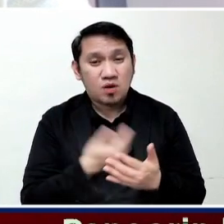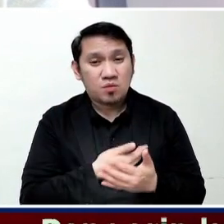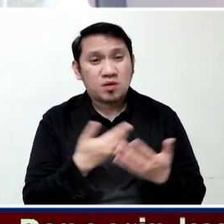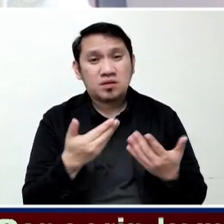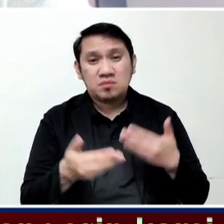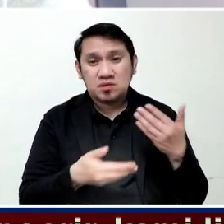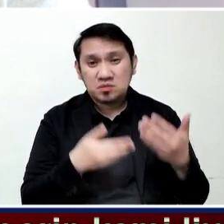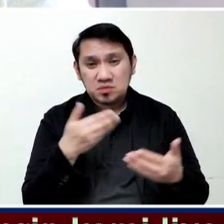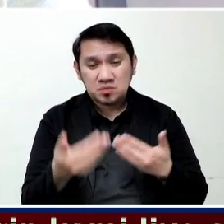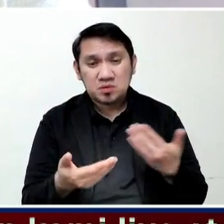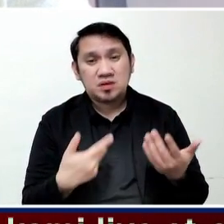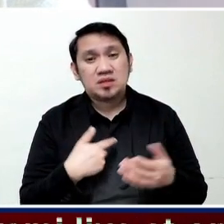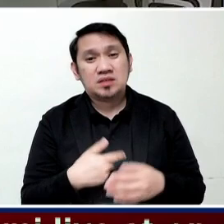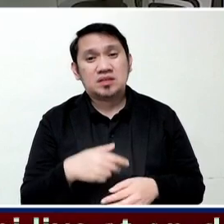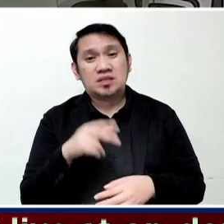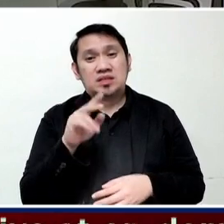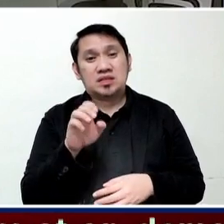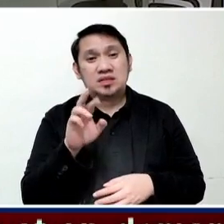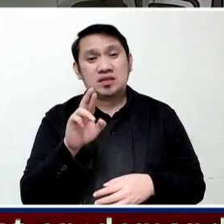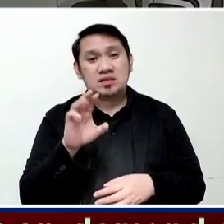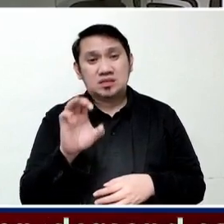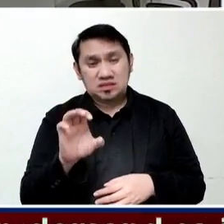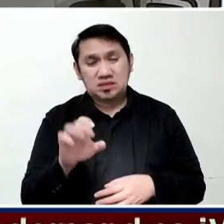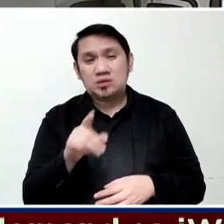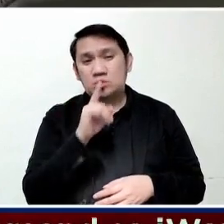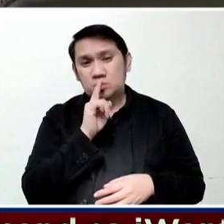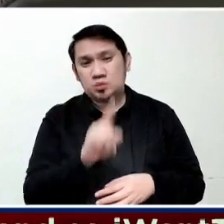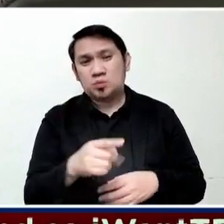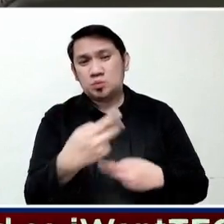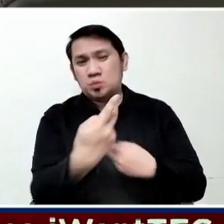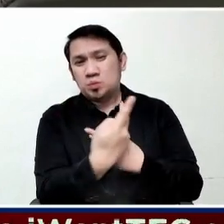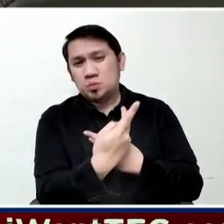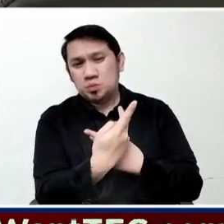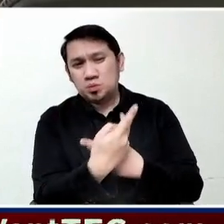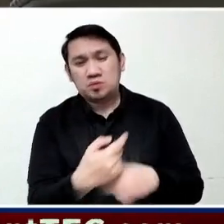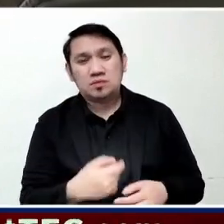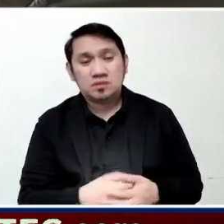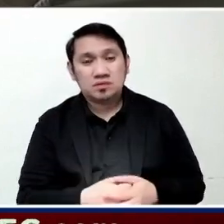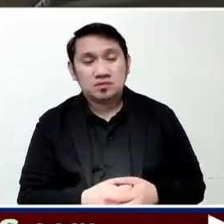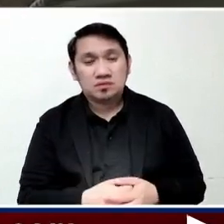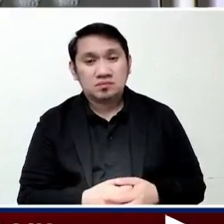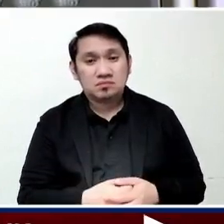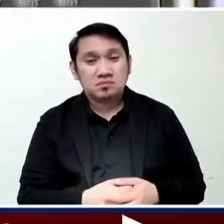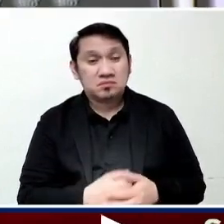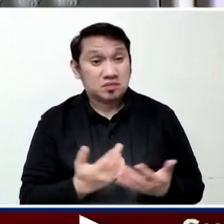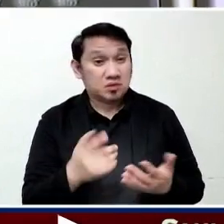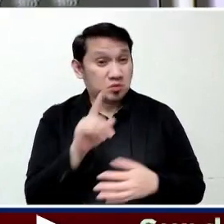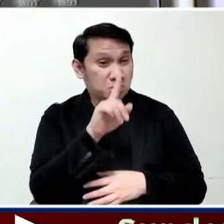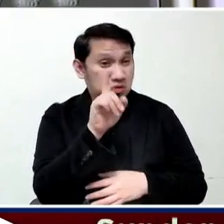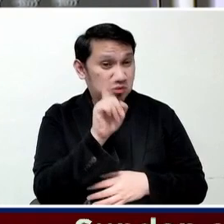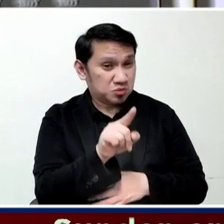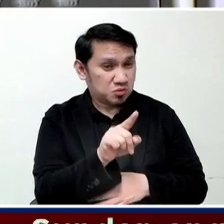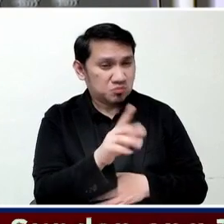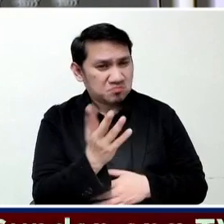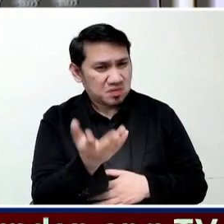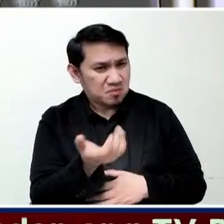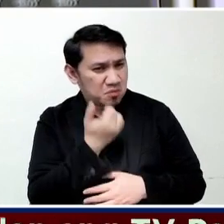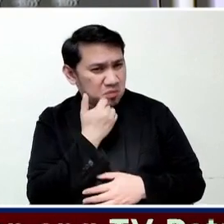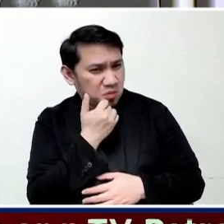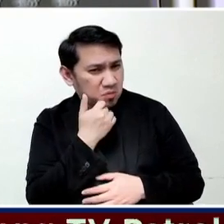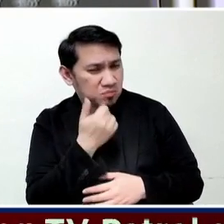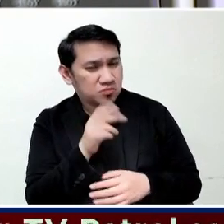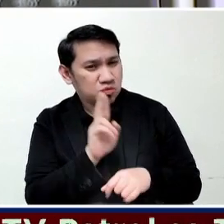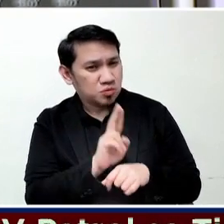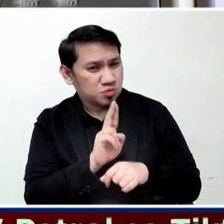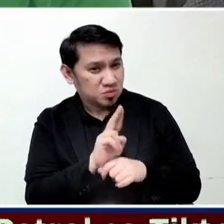ay binubusisi ng ERC. Tanong, may irregularidad ba sa bilyong-bilyong pisong ginasta